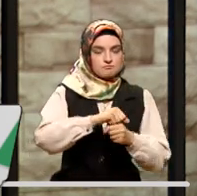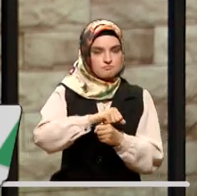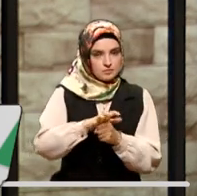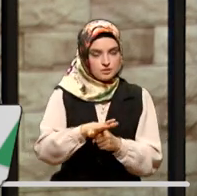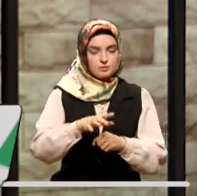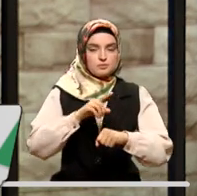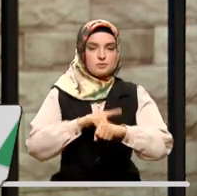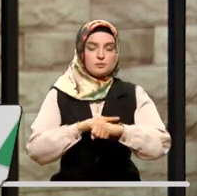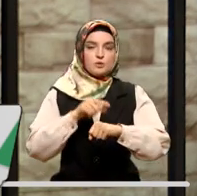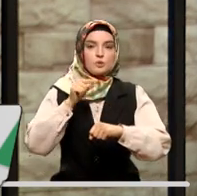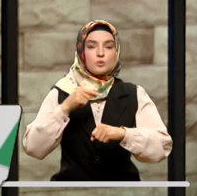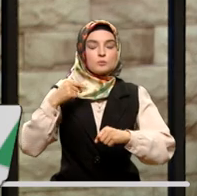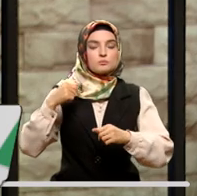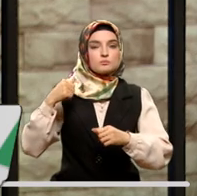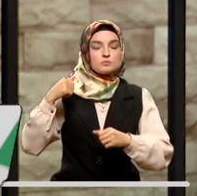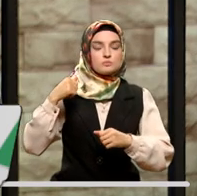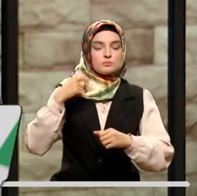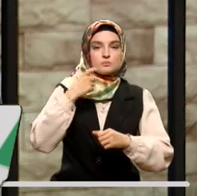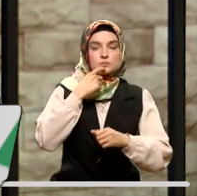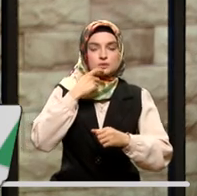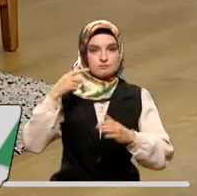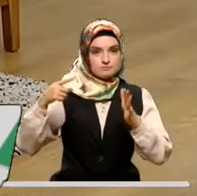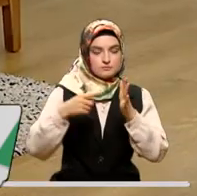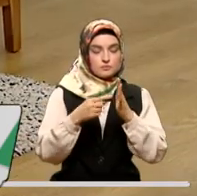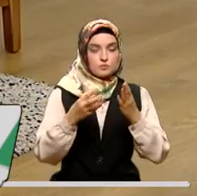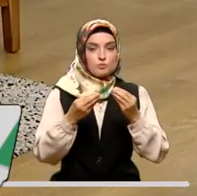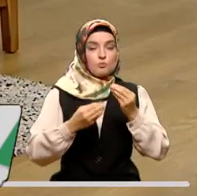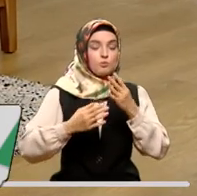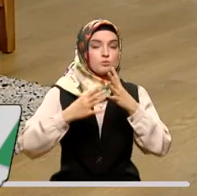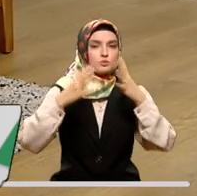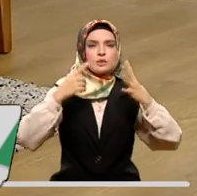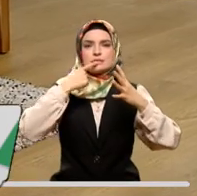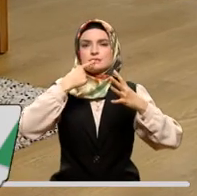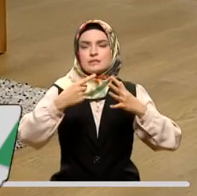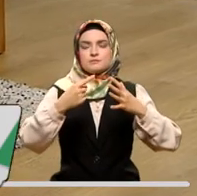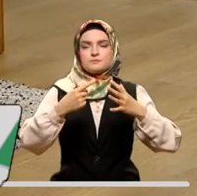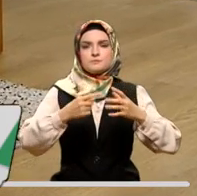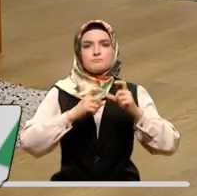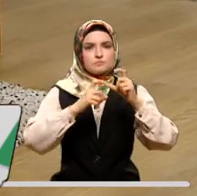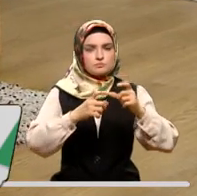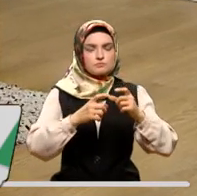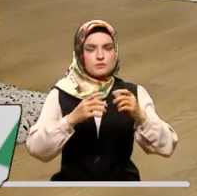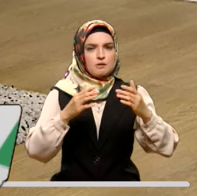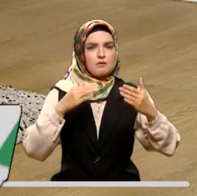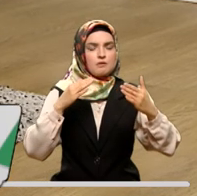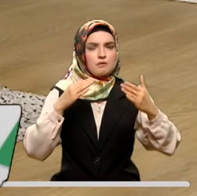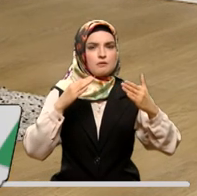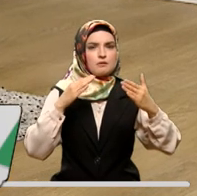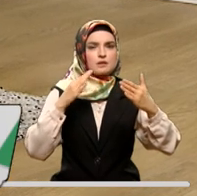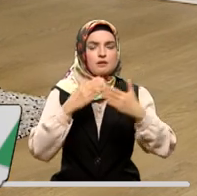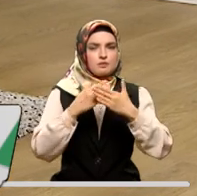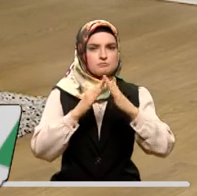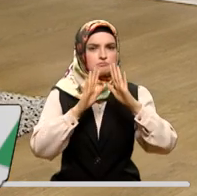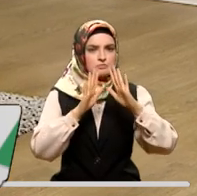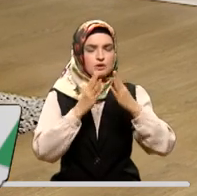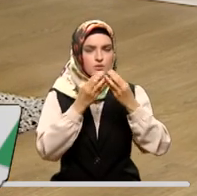rağmen. Bu yıl hedefimiz çok daha büyük. Diyeceksiniz ki hani sorunuzda karşılayabilir miyiz? Karşılarız. İnşallah. Yani yeter